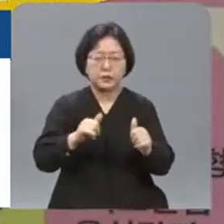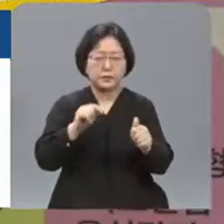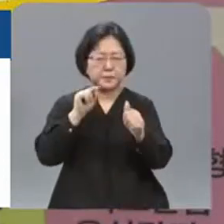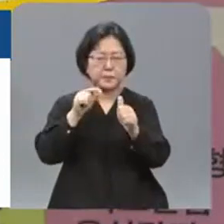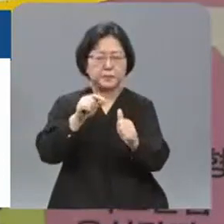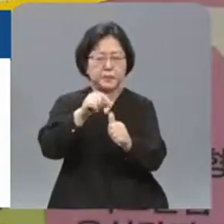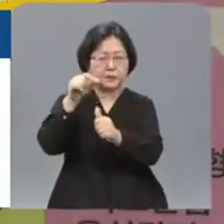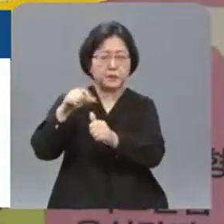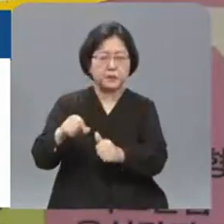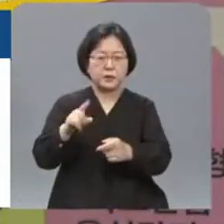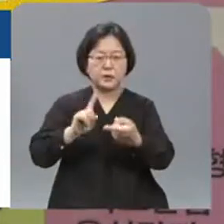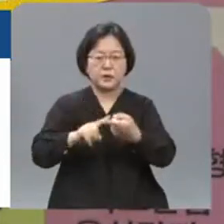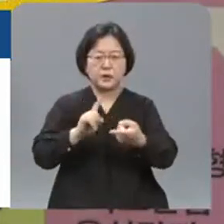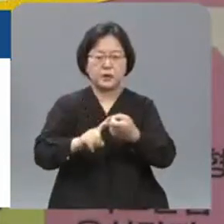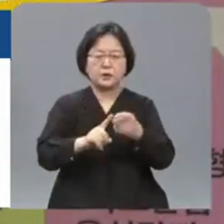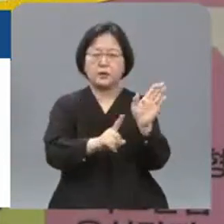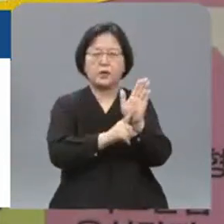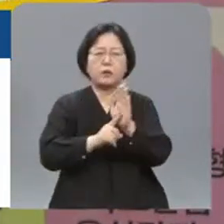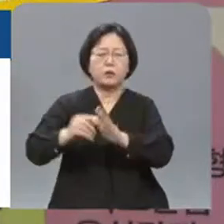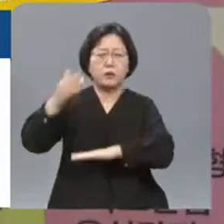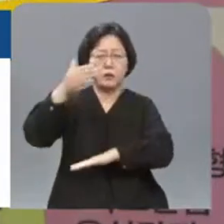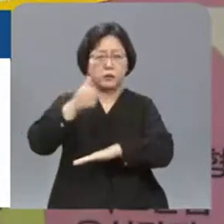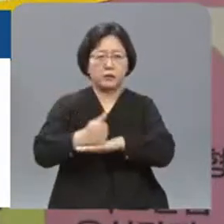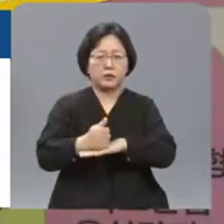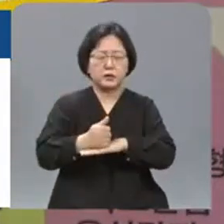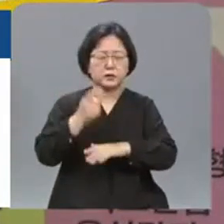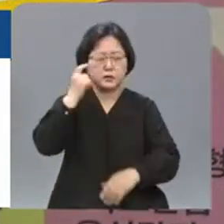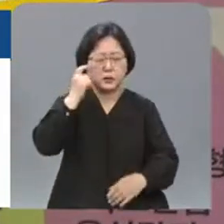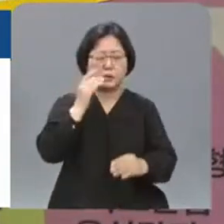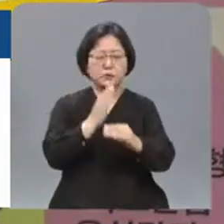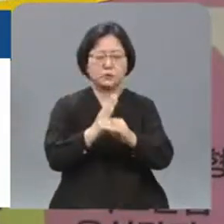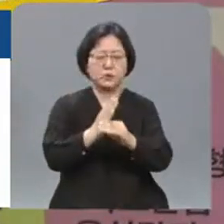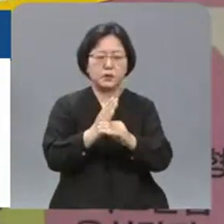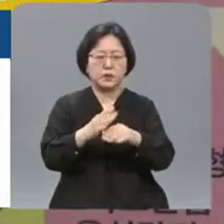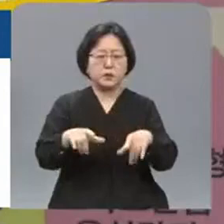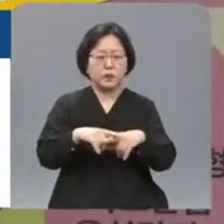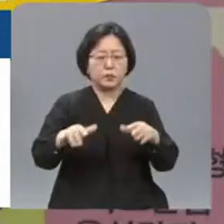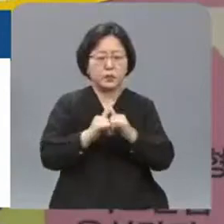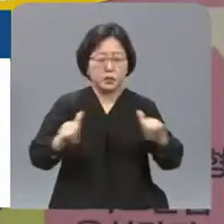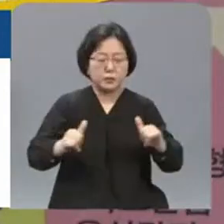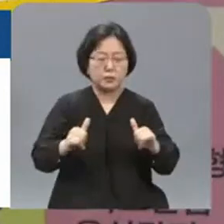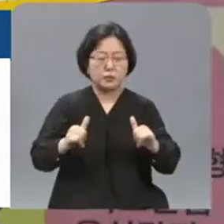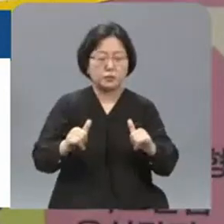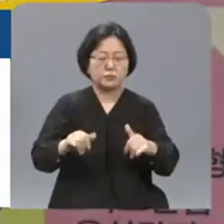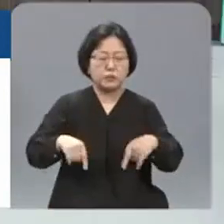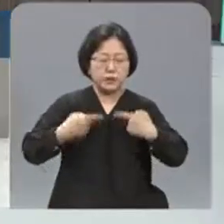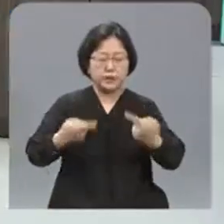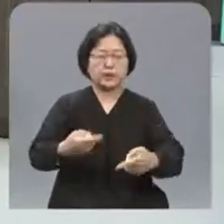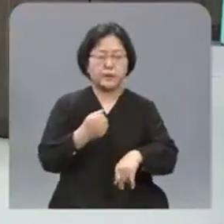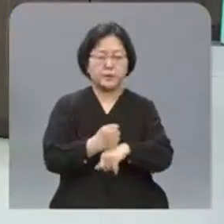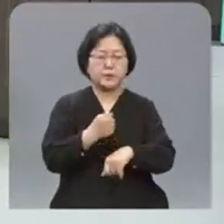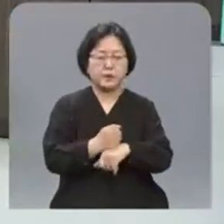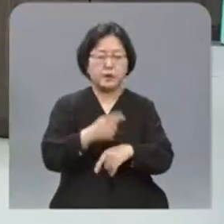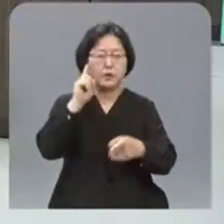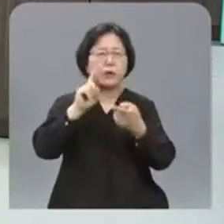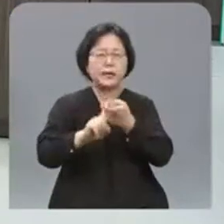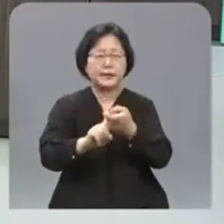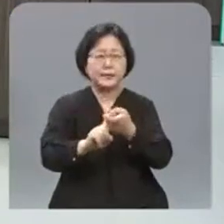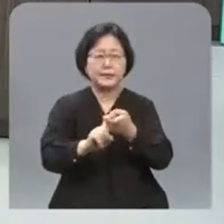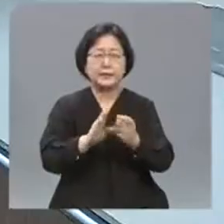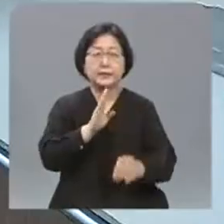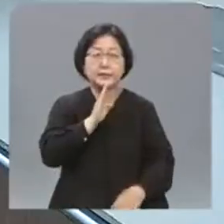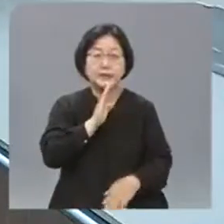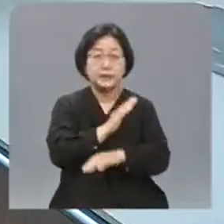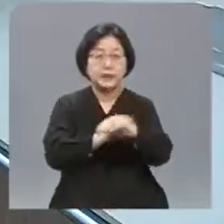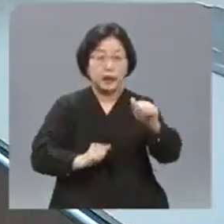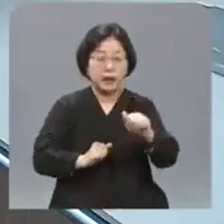짚어가지고 그거에 대해서 마케팅한 결과라고 저는 생각을 해요. 일반 서민들이 그걸 호응해주면서. 관심은 실제 얼마나